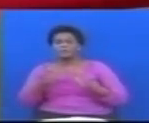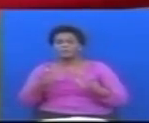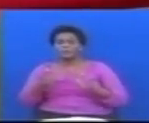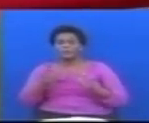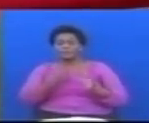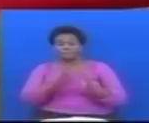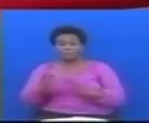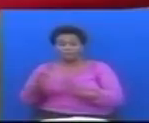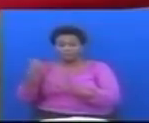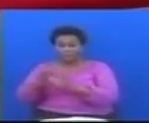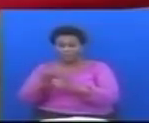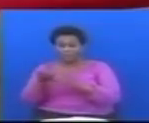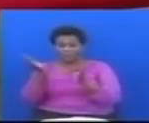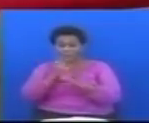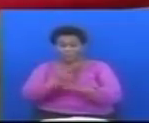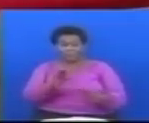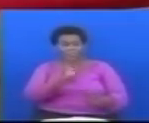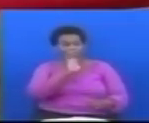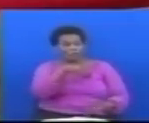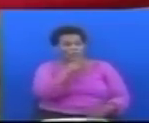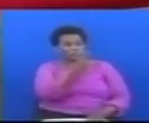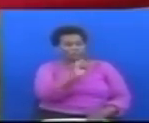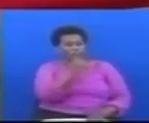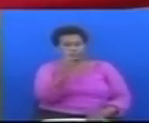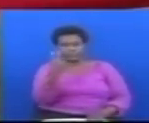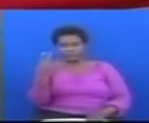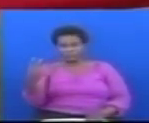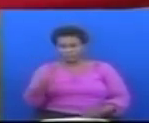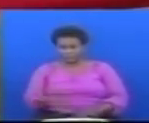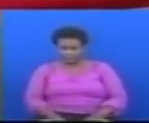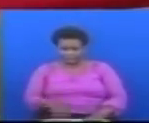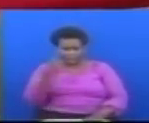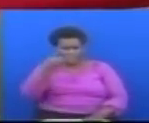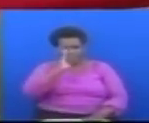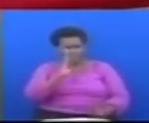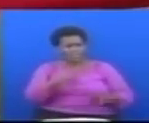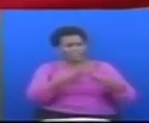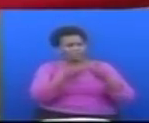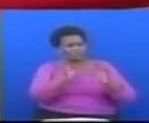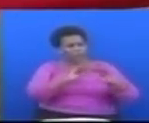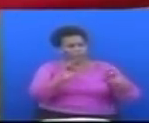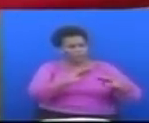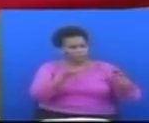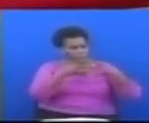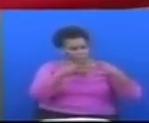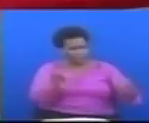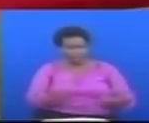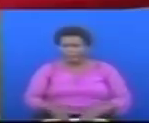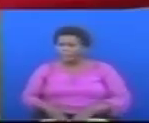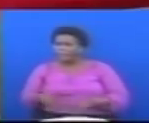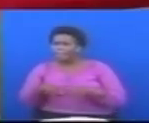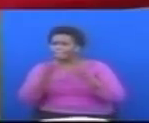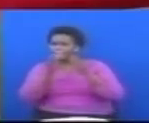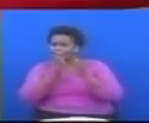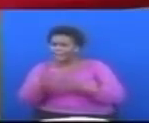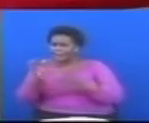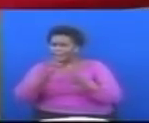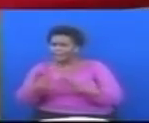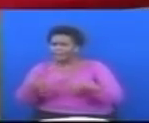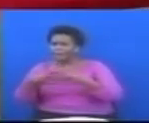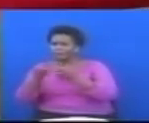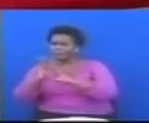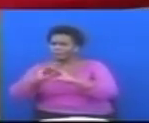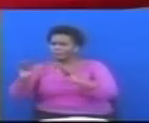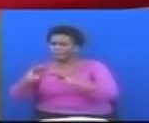2021-22, ambao kupitia mpango huu serikali inatekeleza afua mbalimbali za kutoa elimu bure, kuandaa na kutoa elimu juu ya malezi